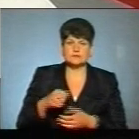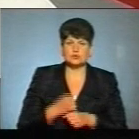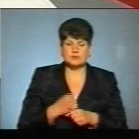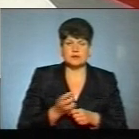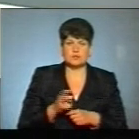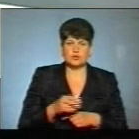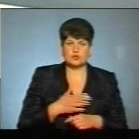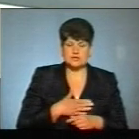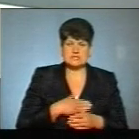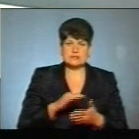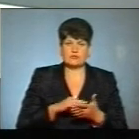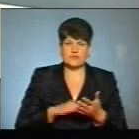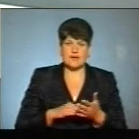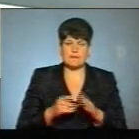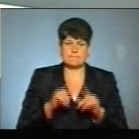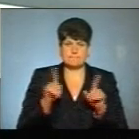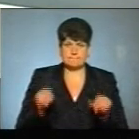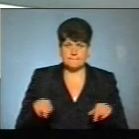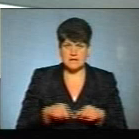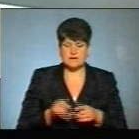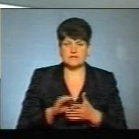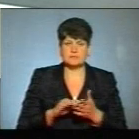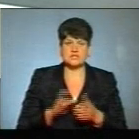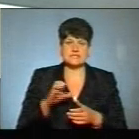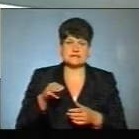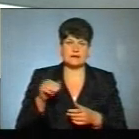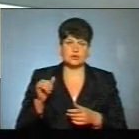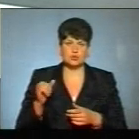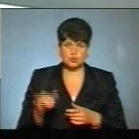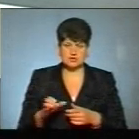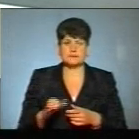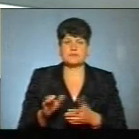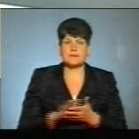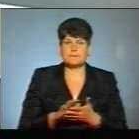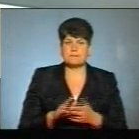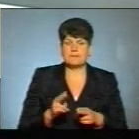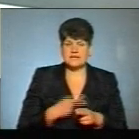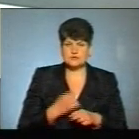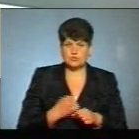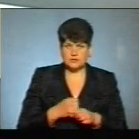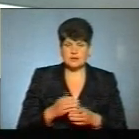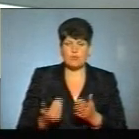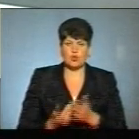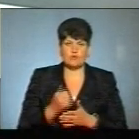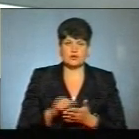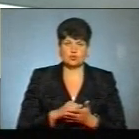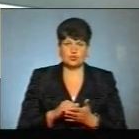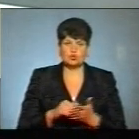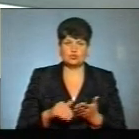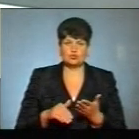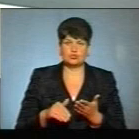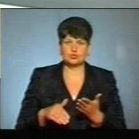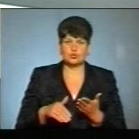нас, заповняє ці бланочки заяву. Одну вона пише на статус безробітного, другу вона пише заяву на надання чи поновлення допомоги по безробіттю